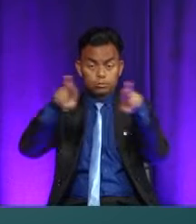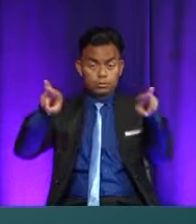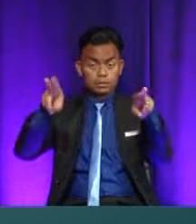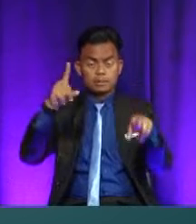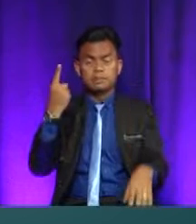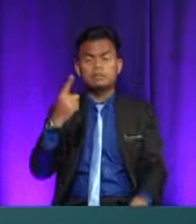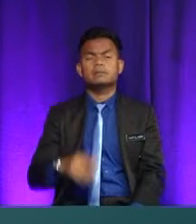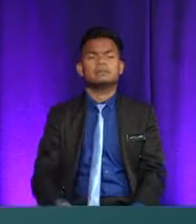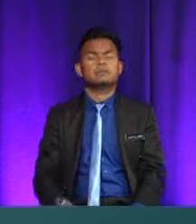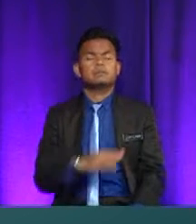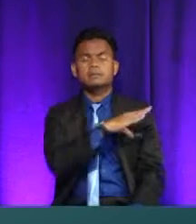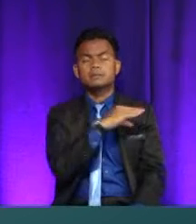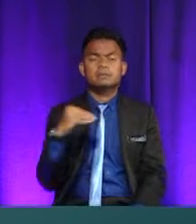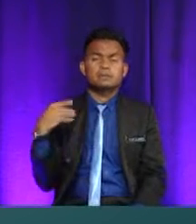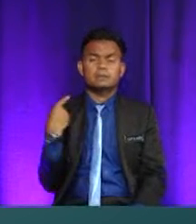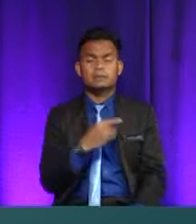yang kita ketahui